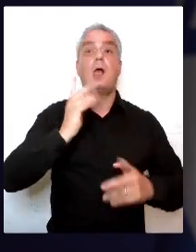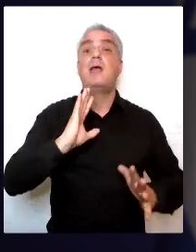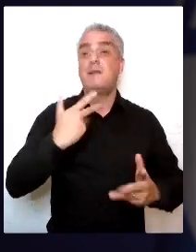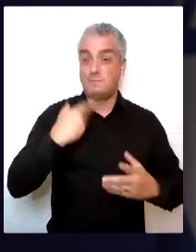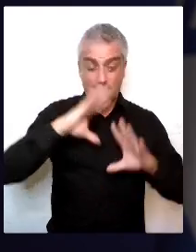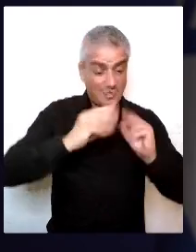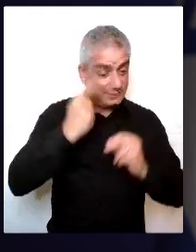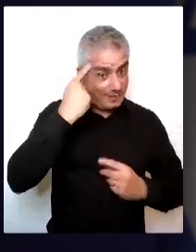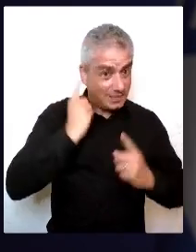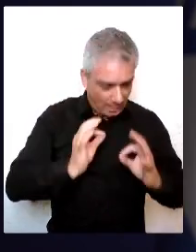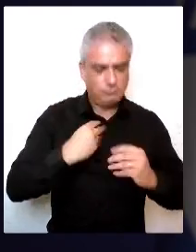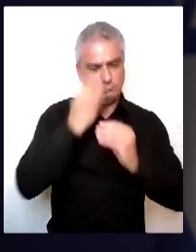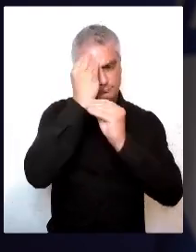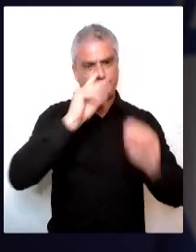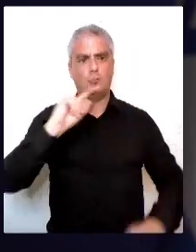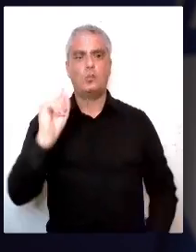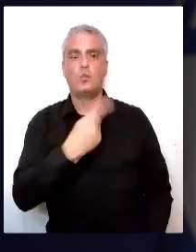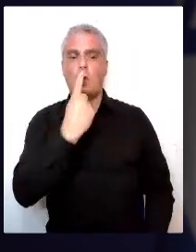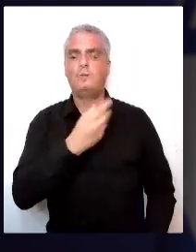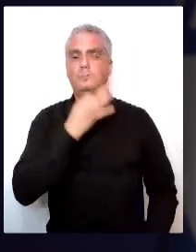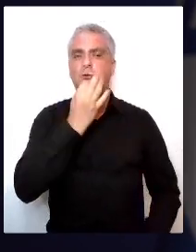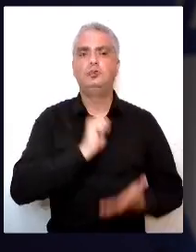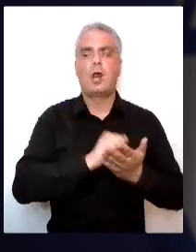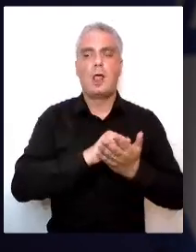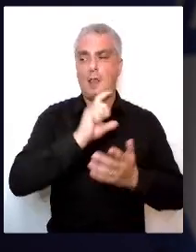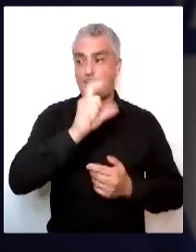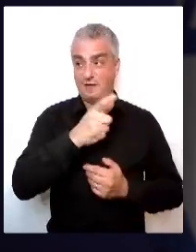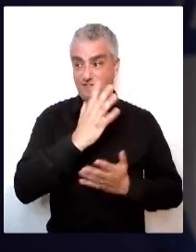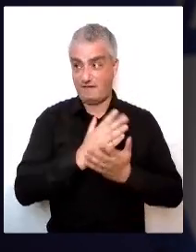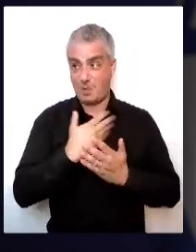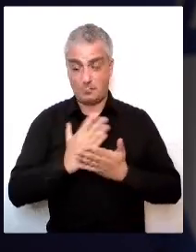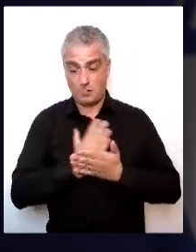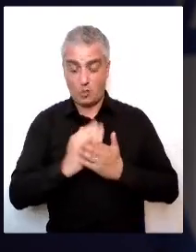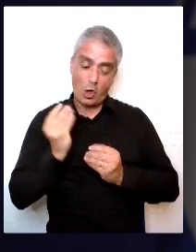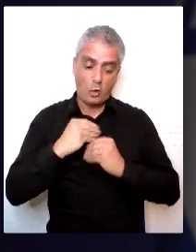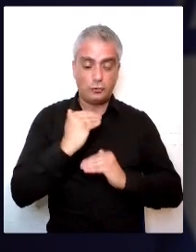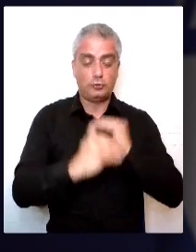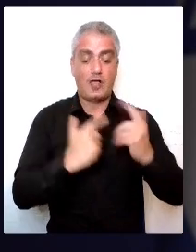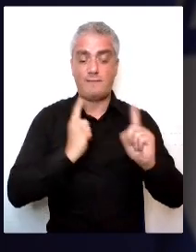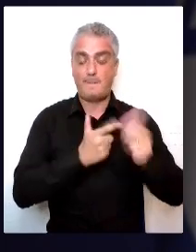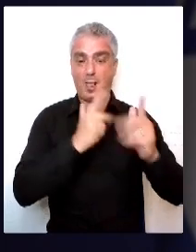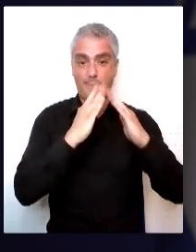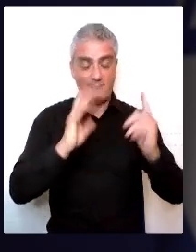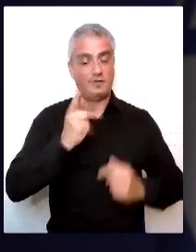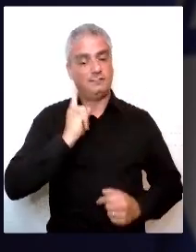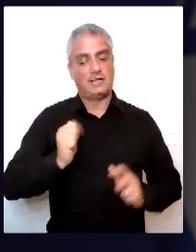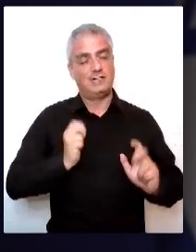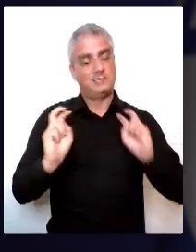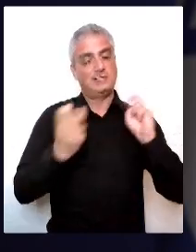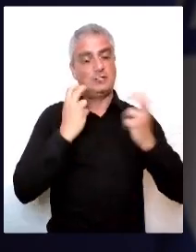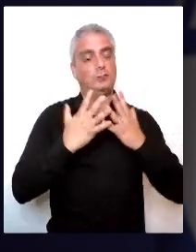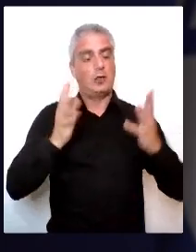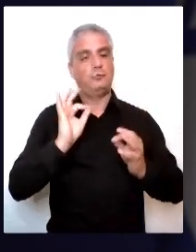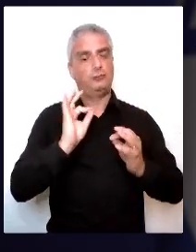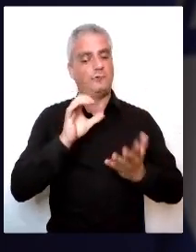התקיפה נעדכן את הציבור שאלת מעריב האם צהל נערך לשלב נוסף במלחמה בלבנון והאם נדרש לכך גיוס מילוים נרחב לטובת